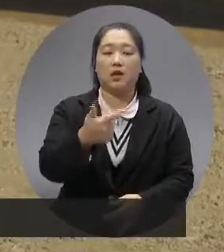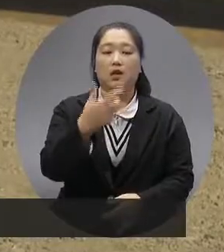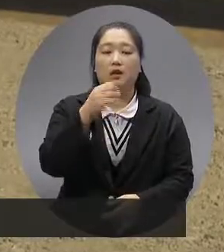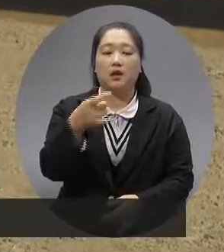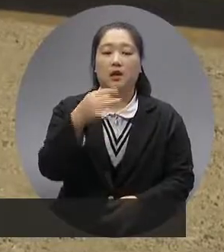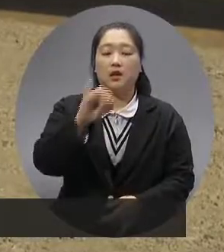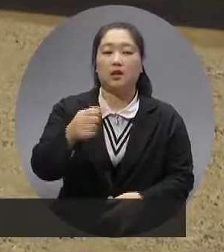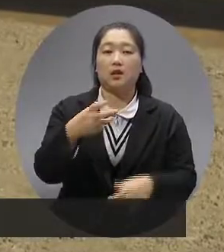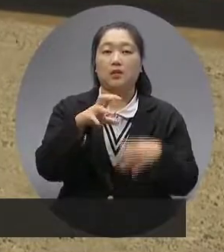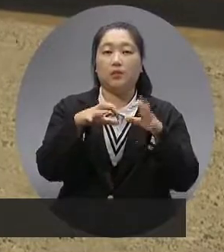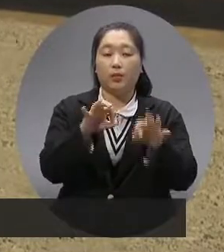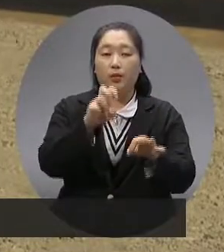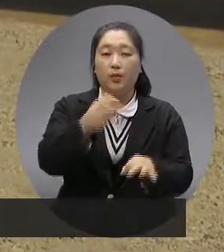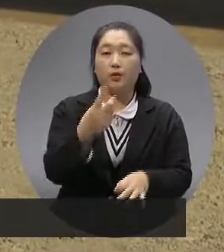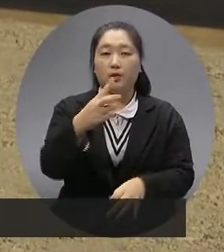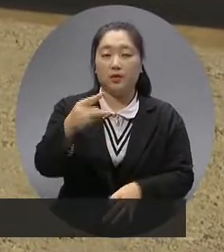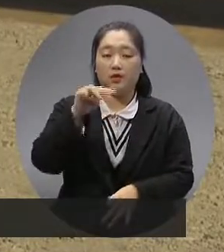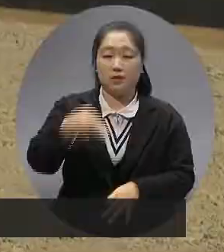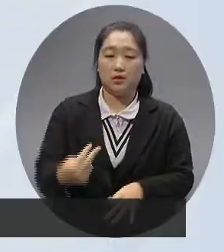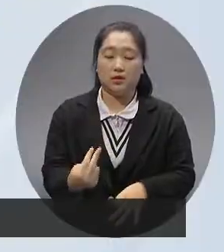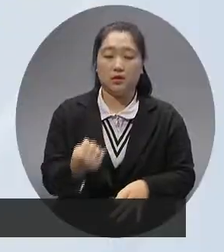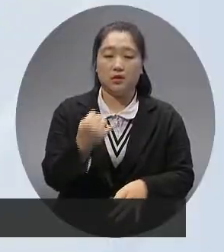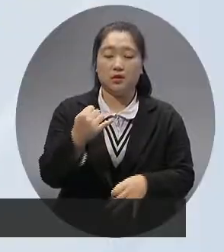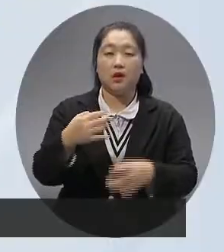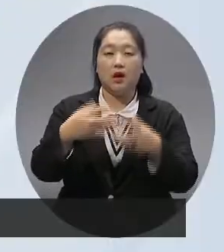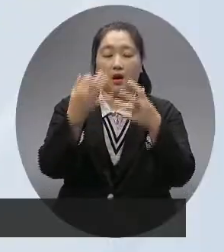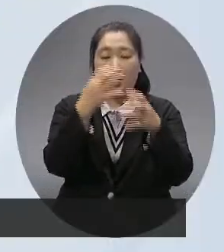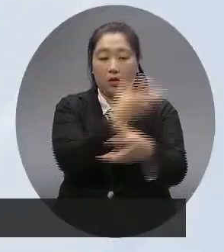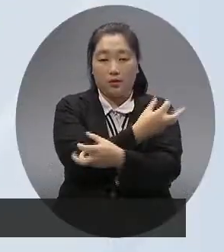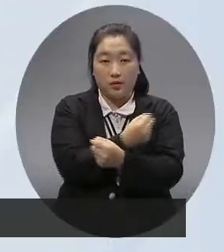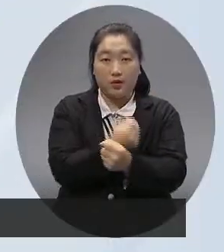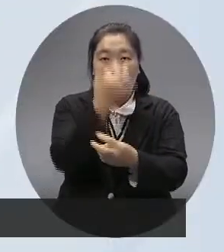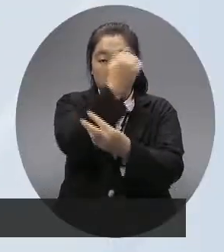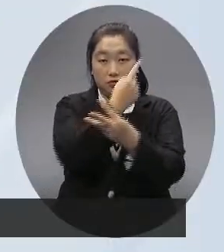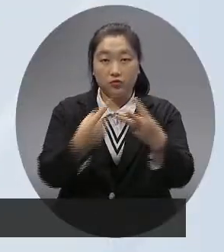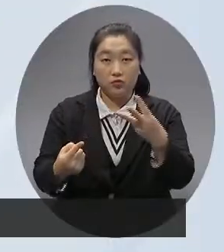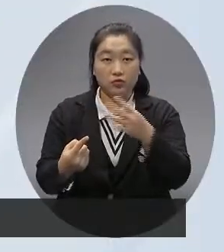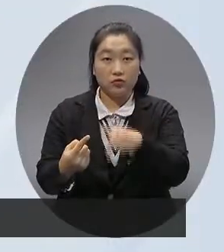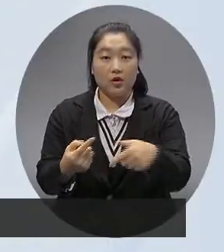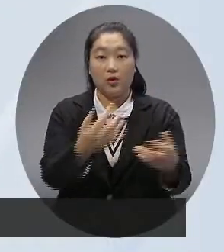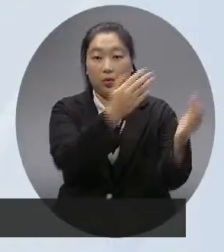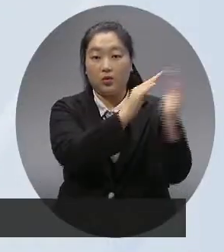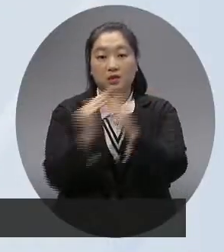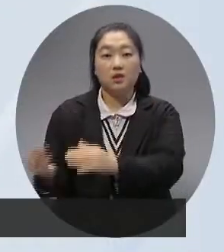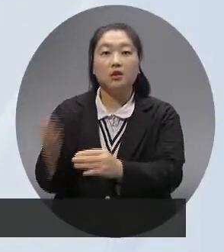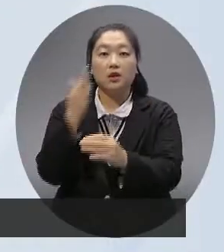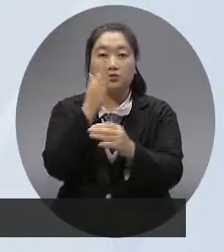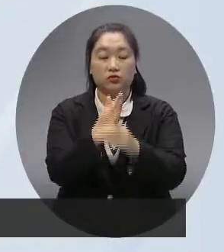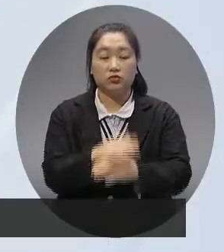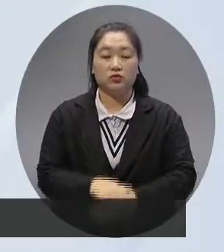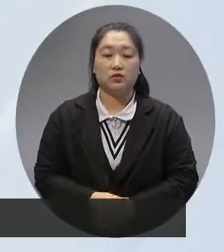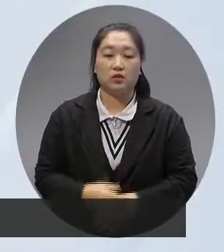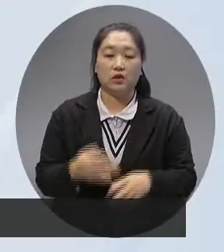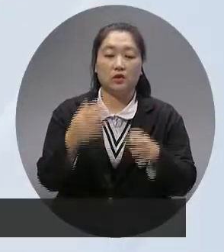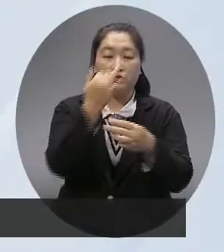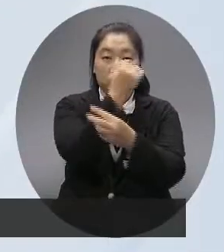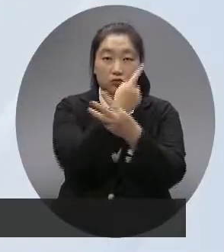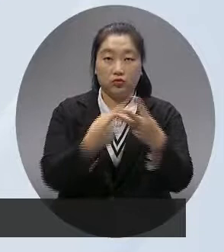본사와 생산 공장을 이전 중입니다. 올해 들어 충북이 유치한 기업 투자는 22조 6천억